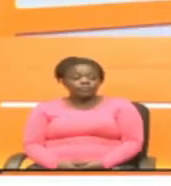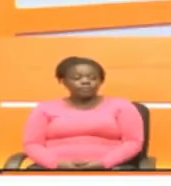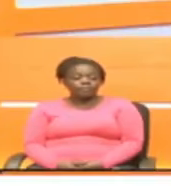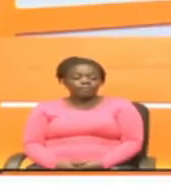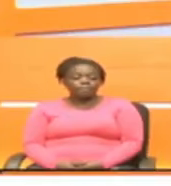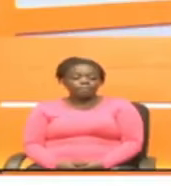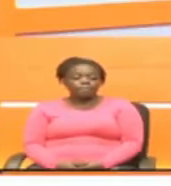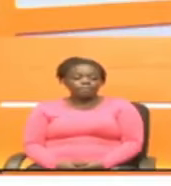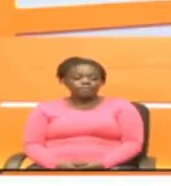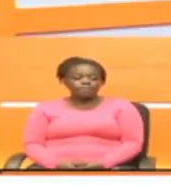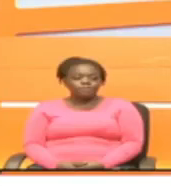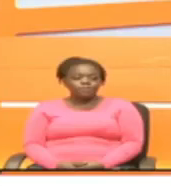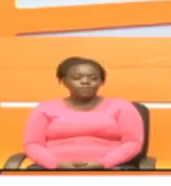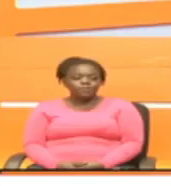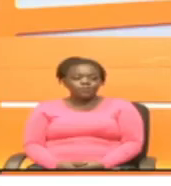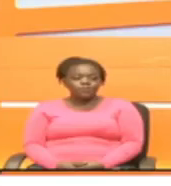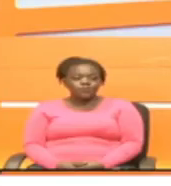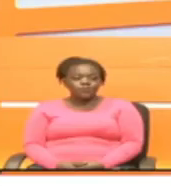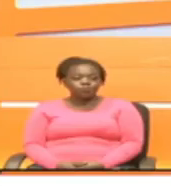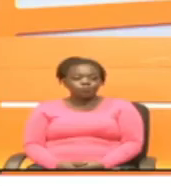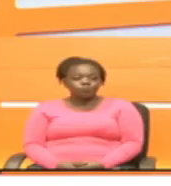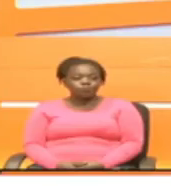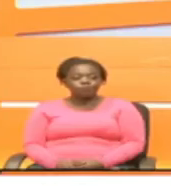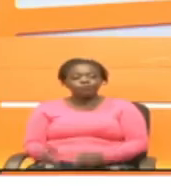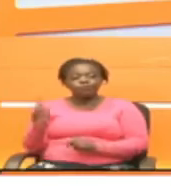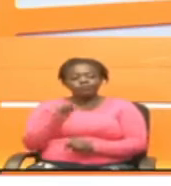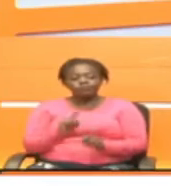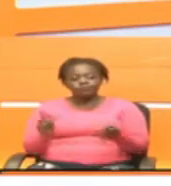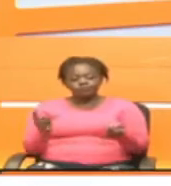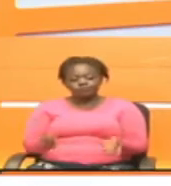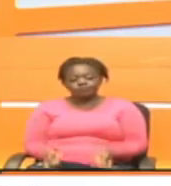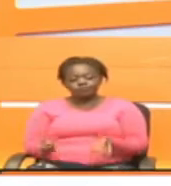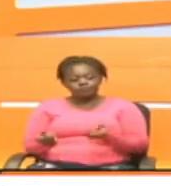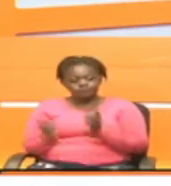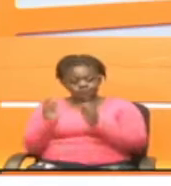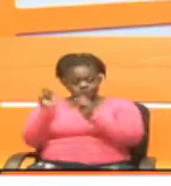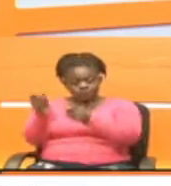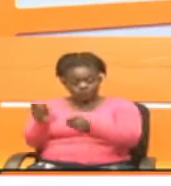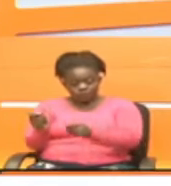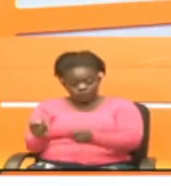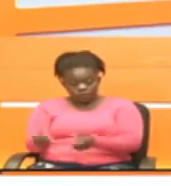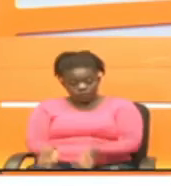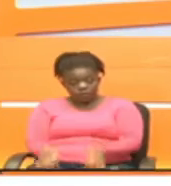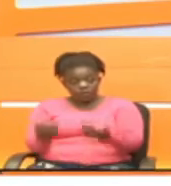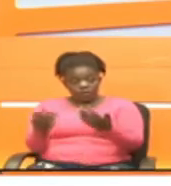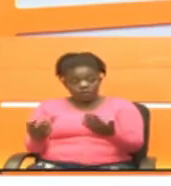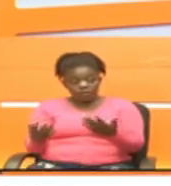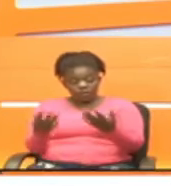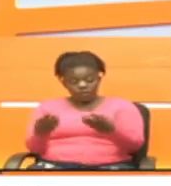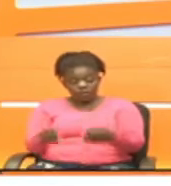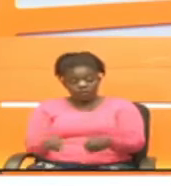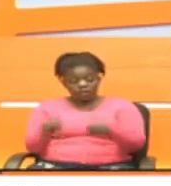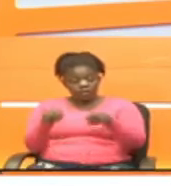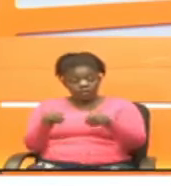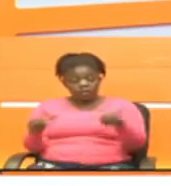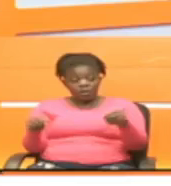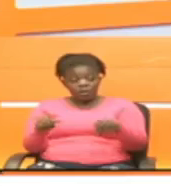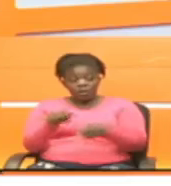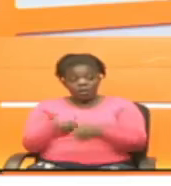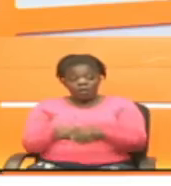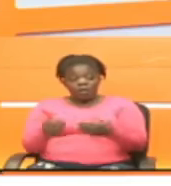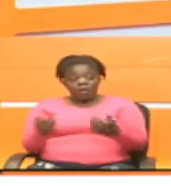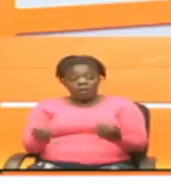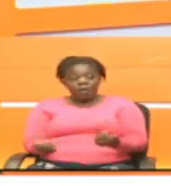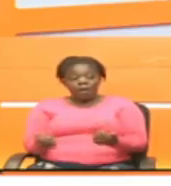Wewa wata balombe abadde basima omusenyu mu kirombe ekisangibwa ku kyalo Kabuwala mu muluka